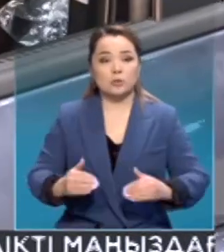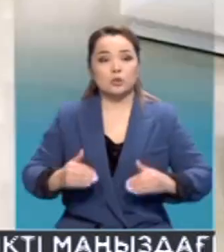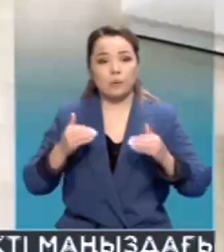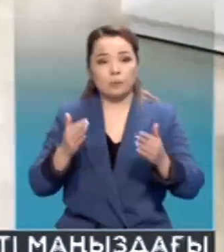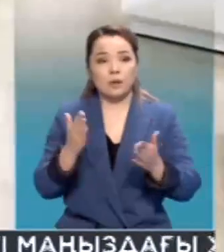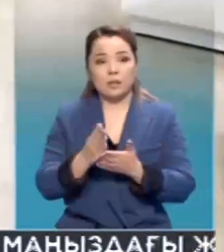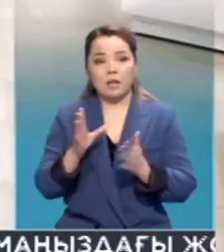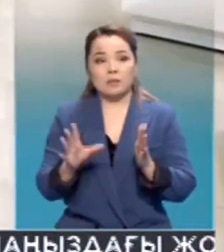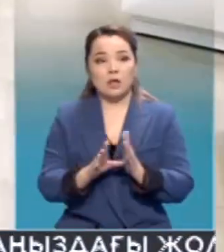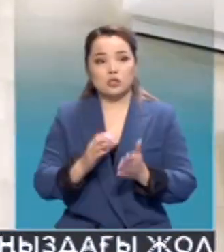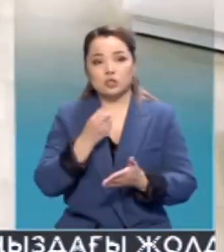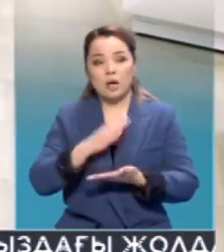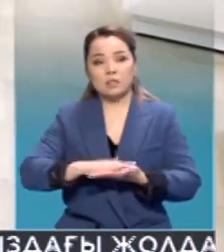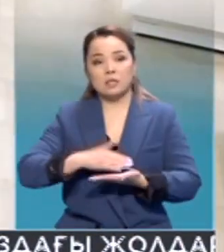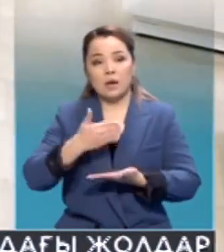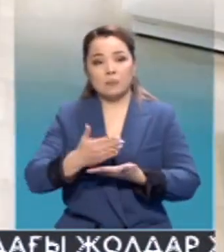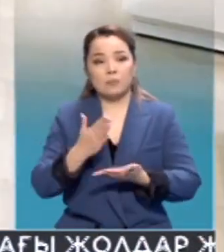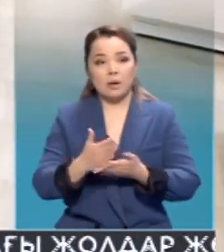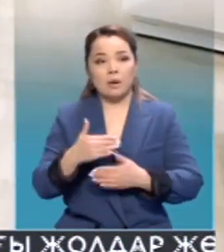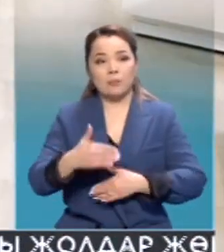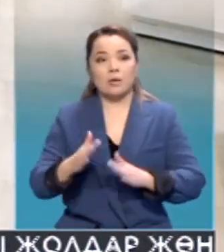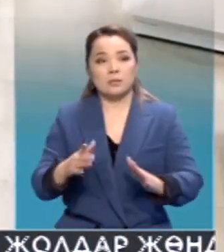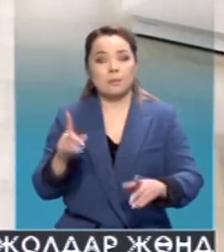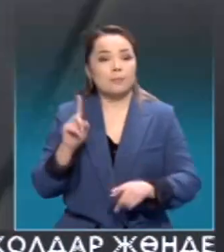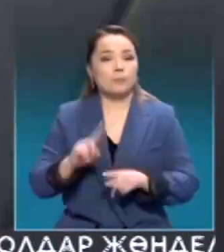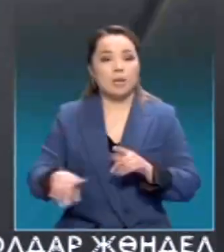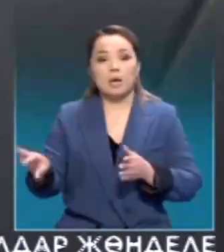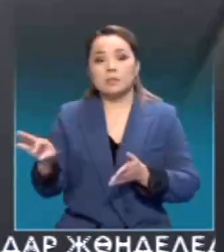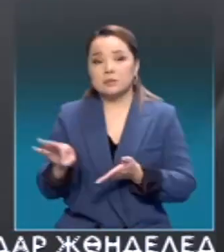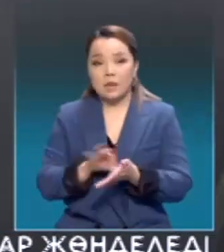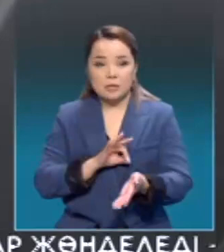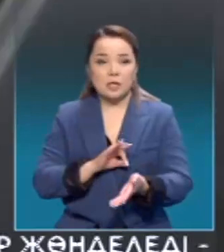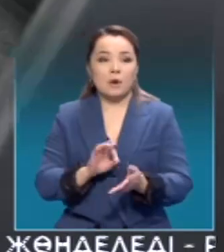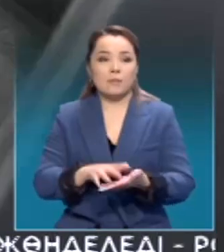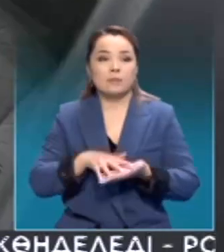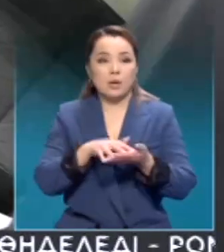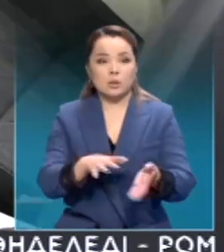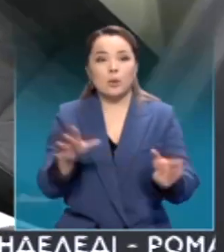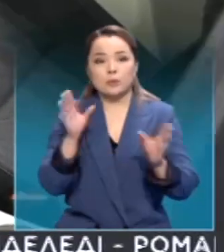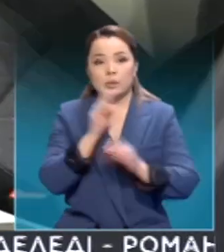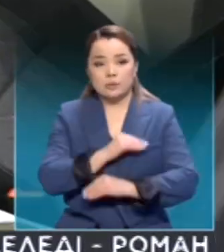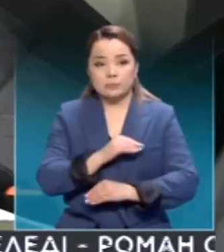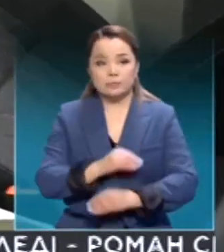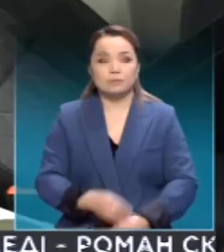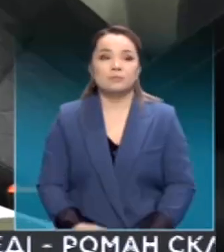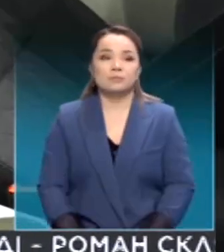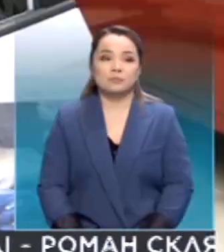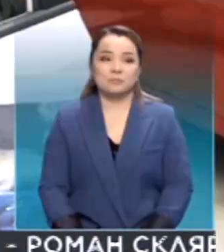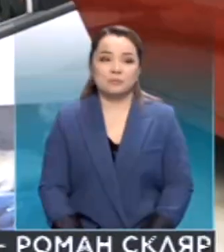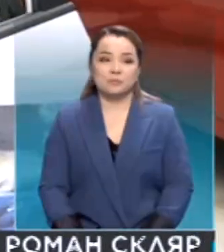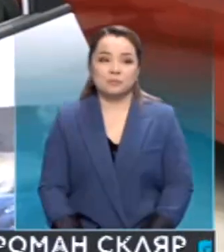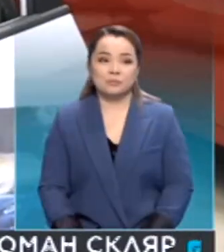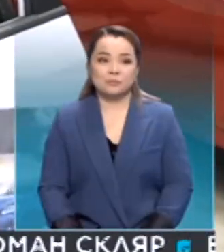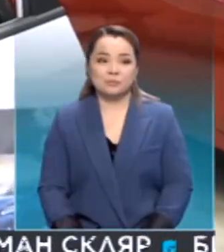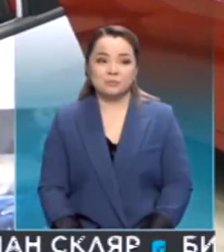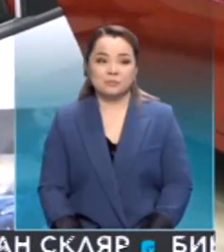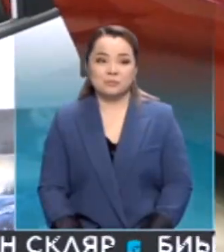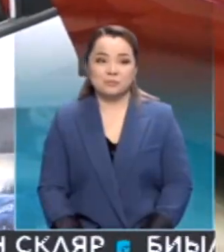интернет пен жақсы ноутбуктың арқасында платформаға бірден кіріп өтінім беріп үлгерген.